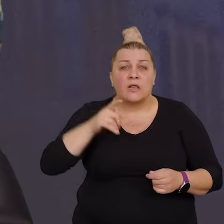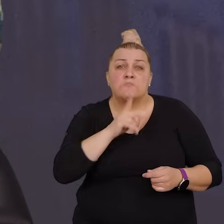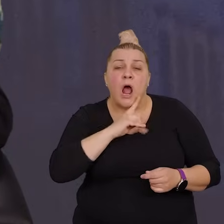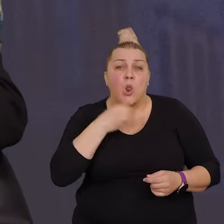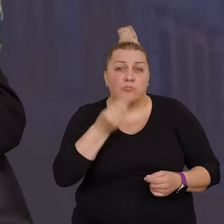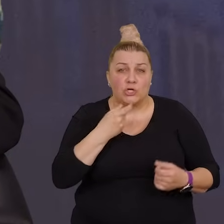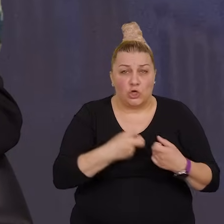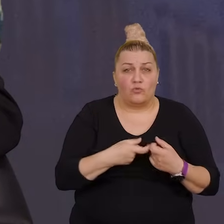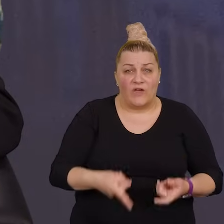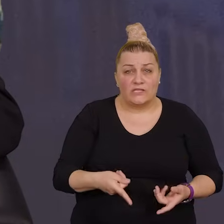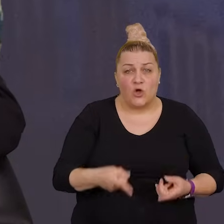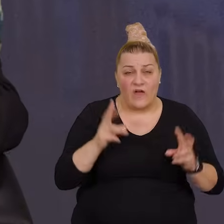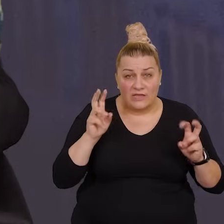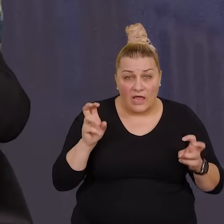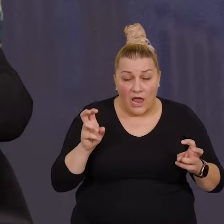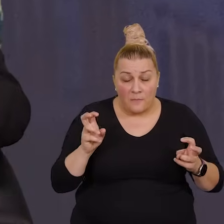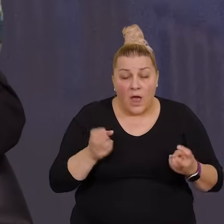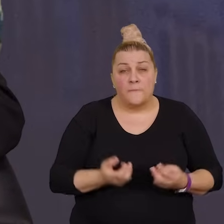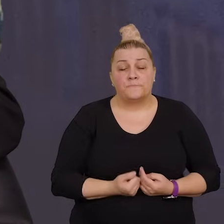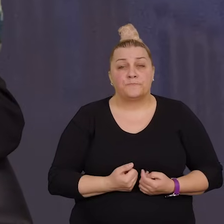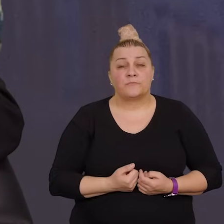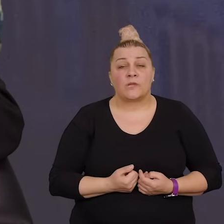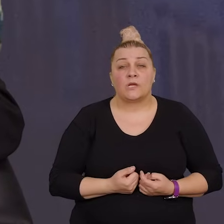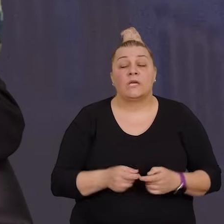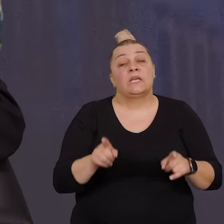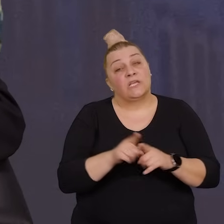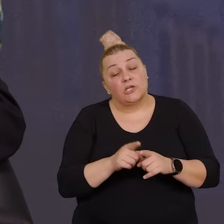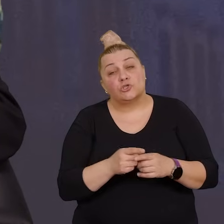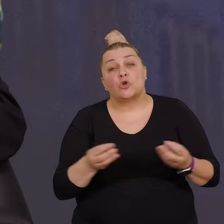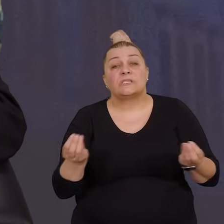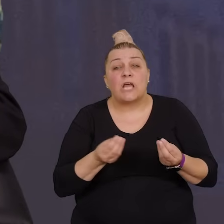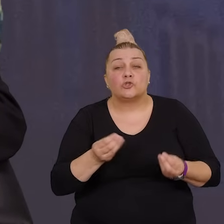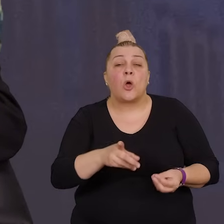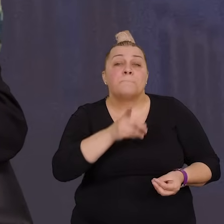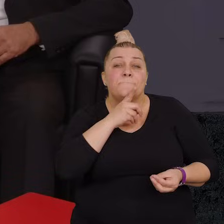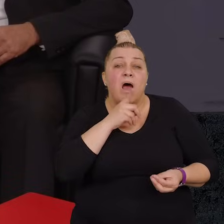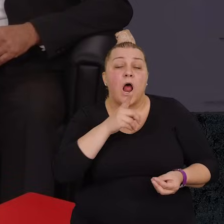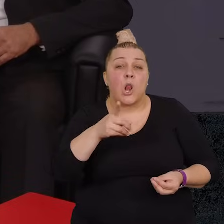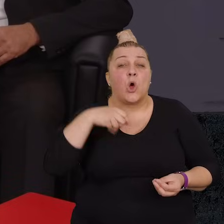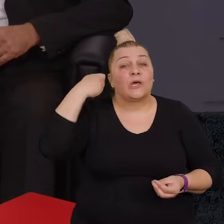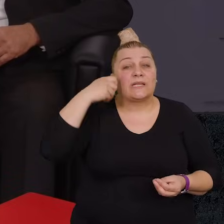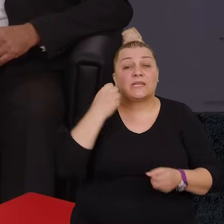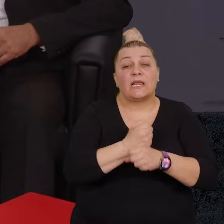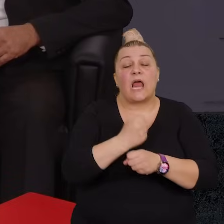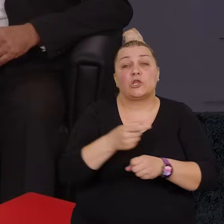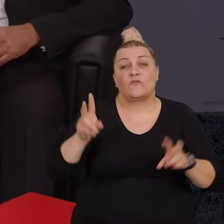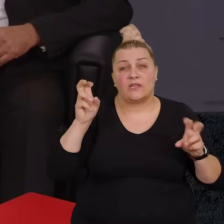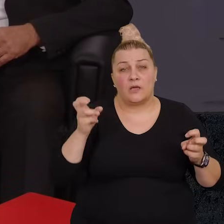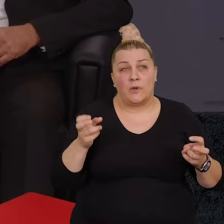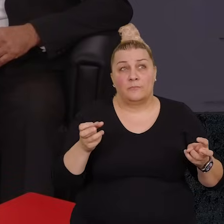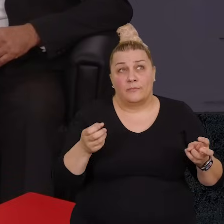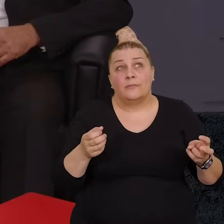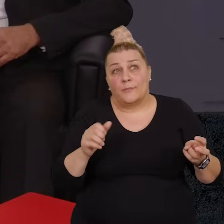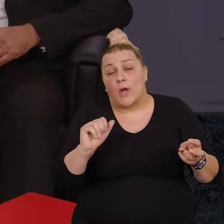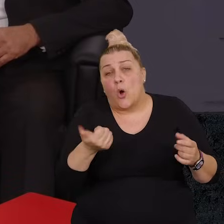još nastavno o tome, a odgovor je gotovo pa isti, a zašto mali broj redatelja obrađuje teme iz Domovinskog rata? Pa opet iz istih